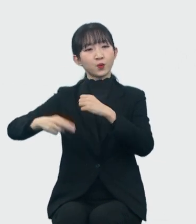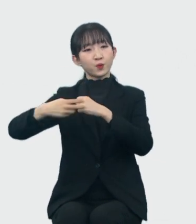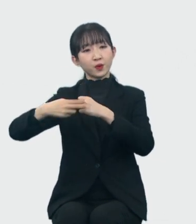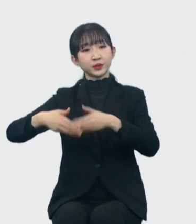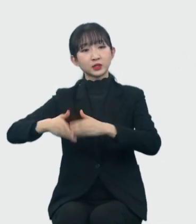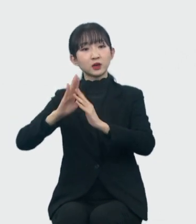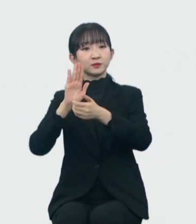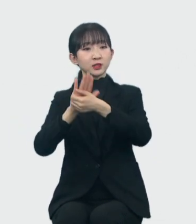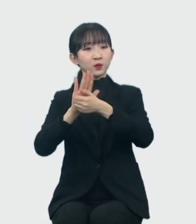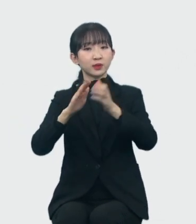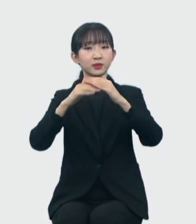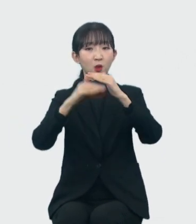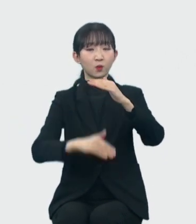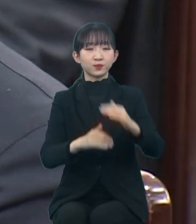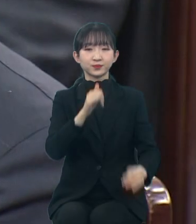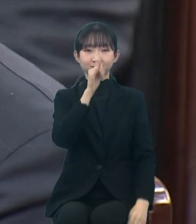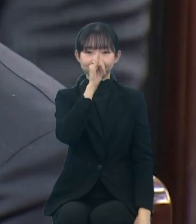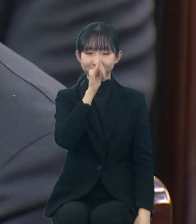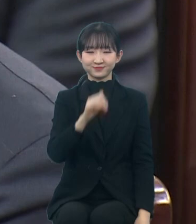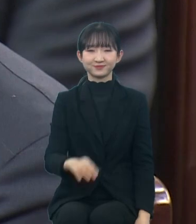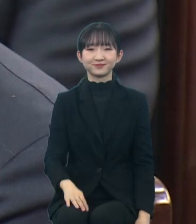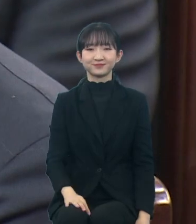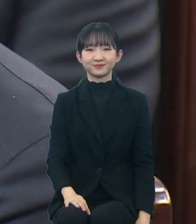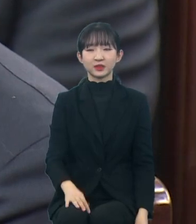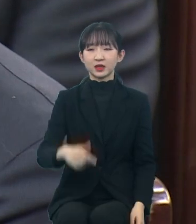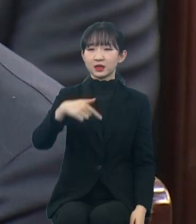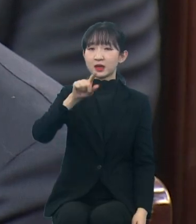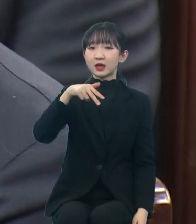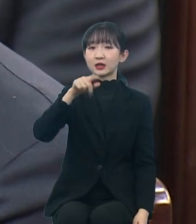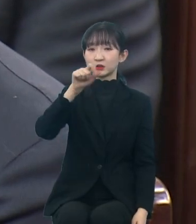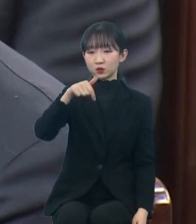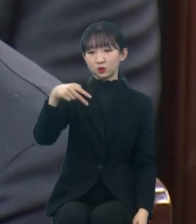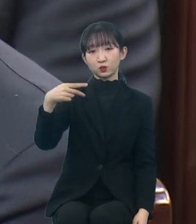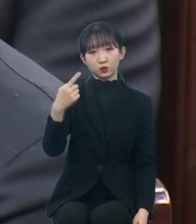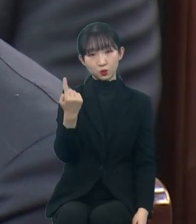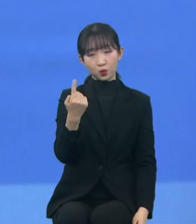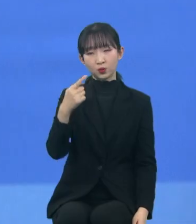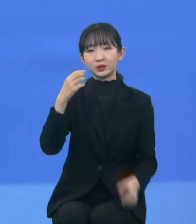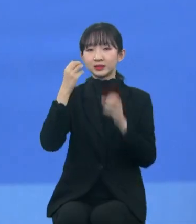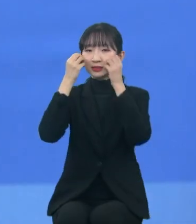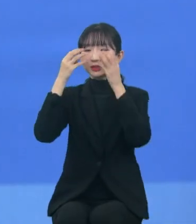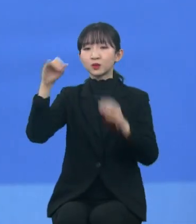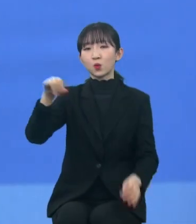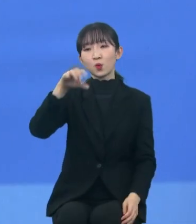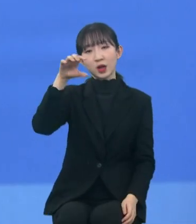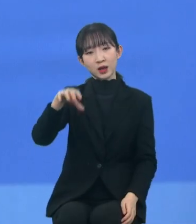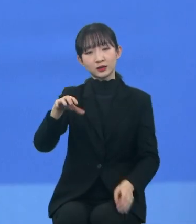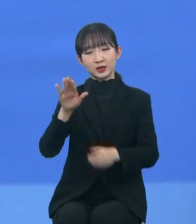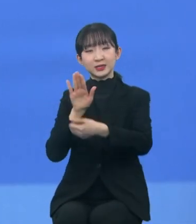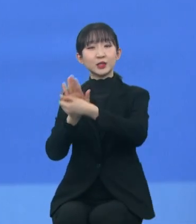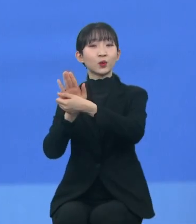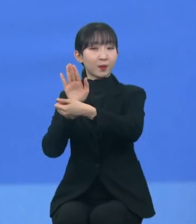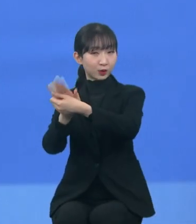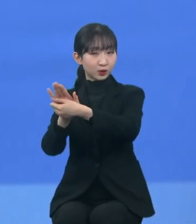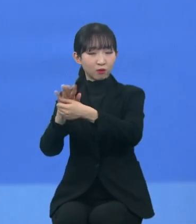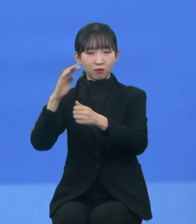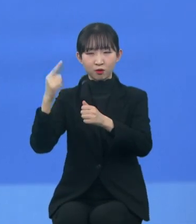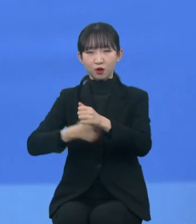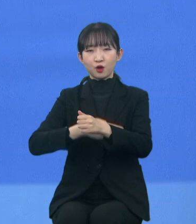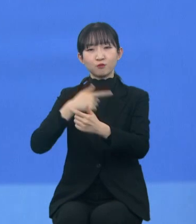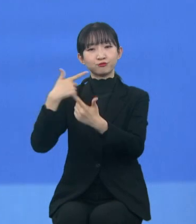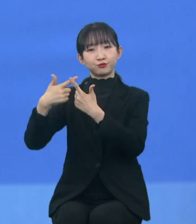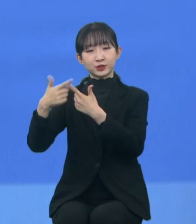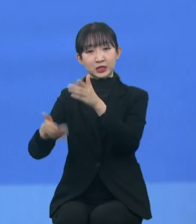설립 지원 등이 담겨 있습니다. 한편 가덕도 신공항 건설을 적극 지지하며 부산시로부터 명예시민증을